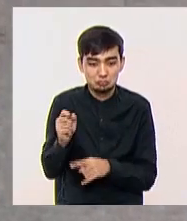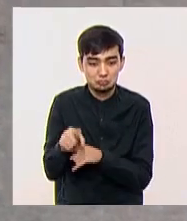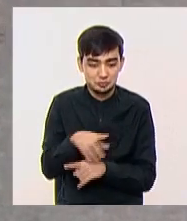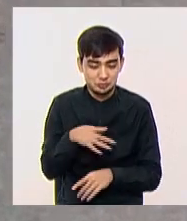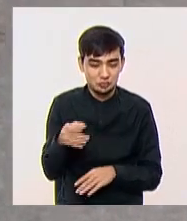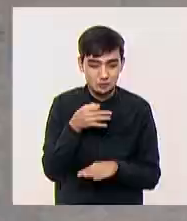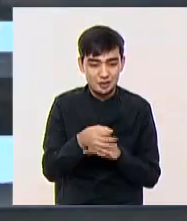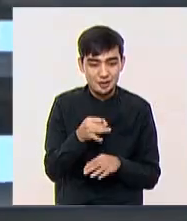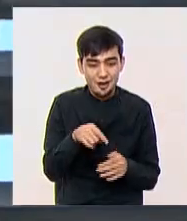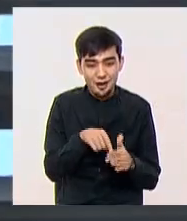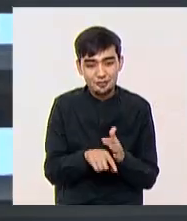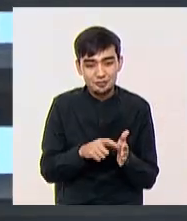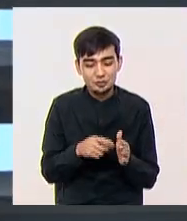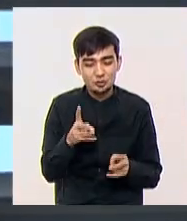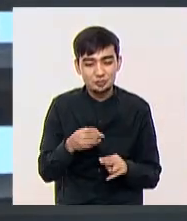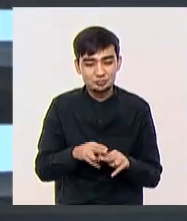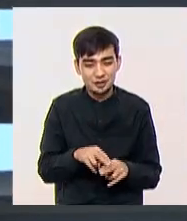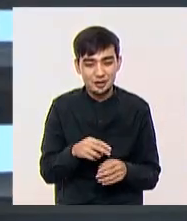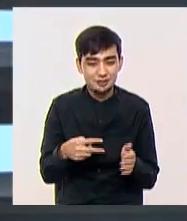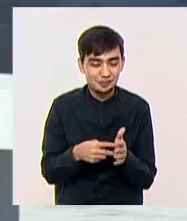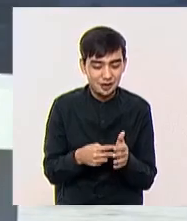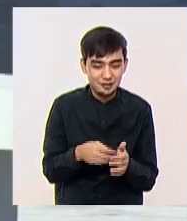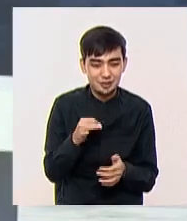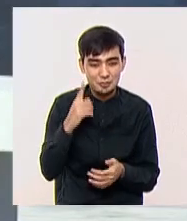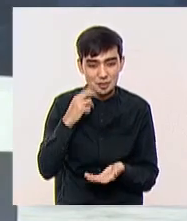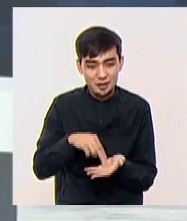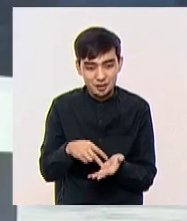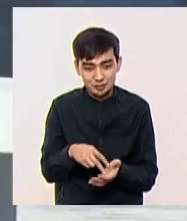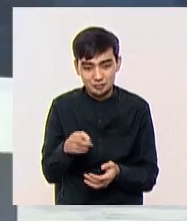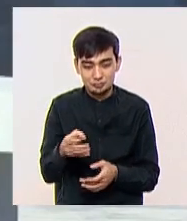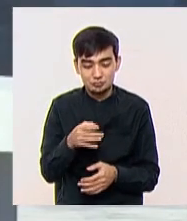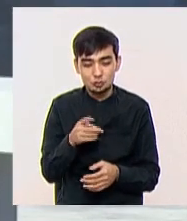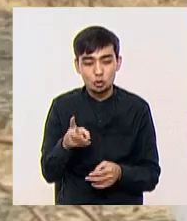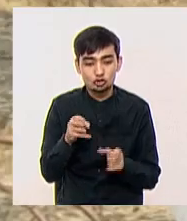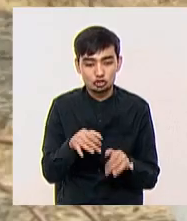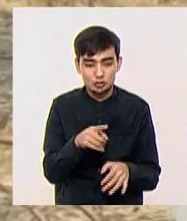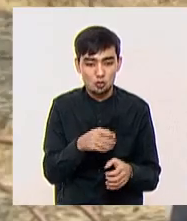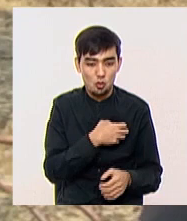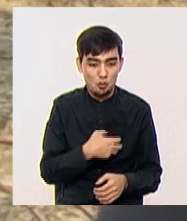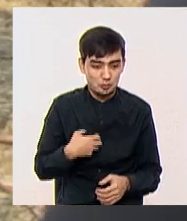Ал бөлімдегілер жобаны да, соманы да шешкен сол басқармадағы комиссия дейді.